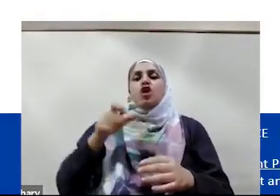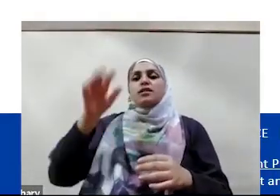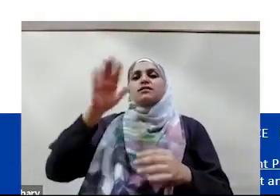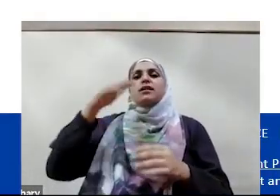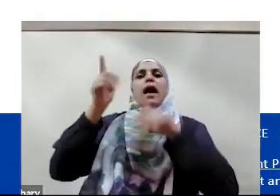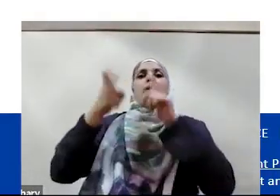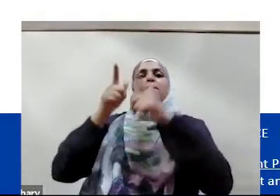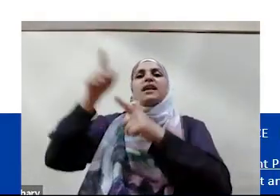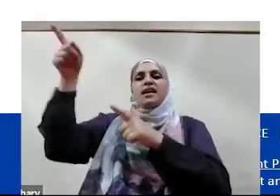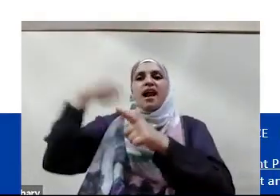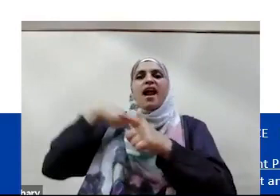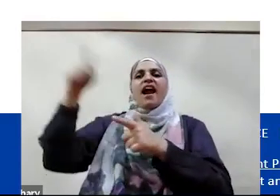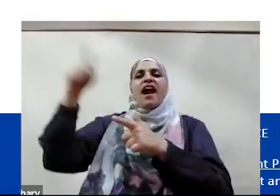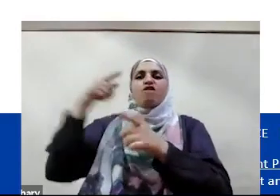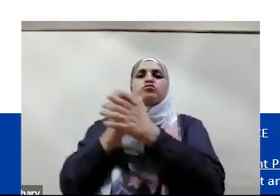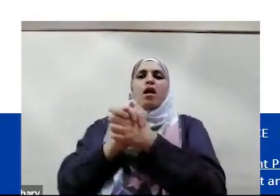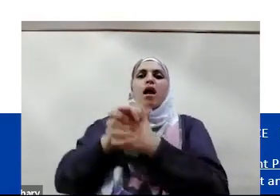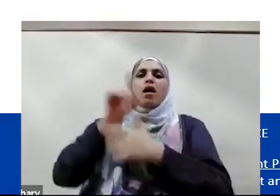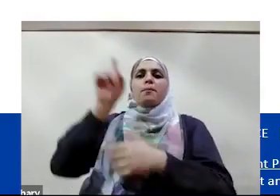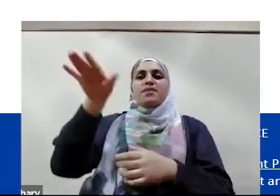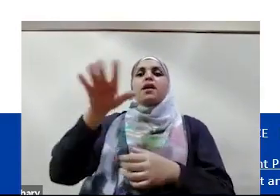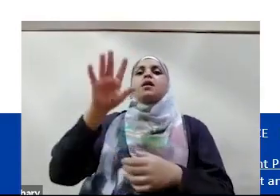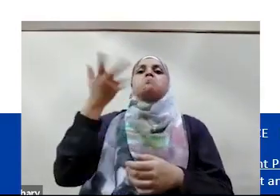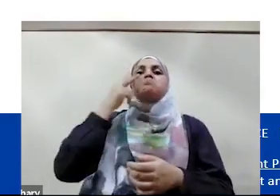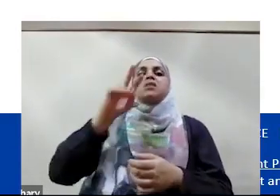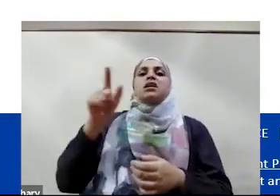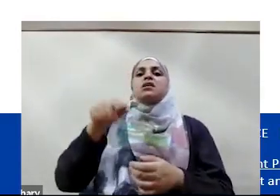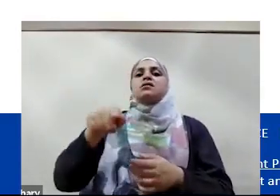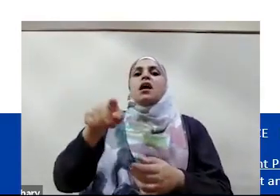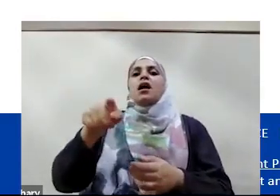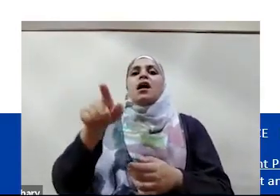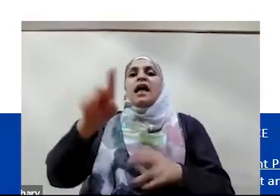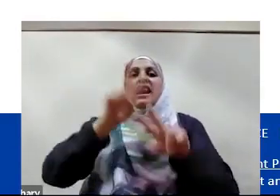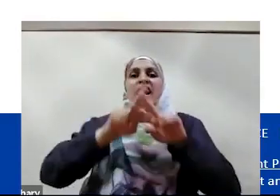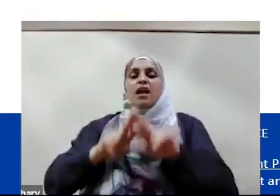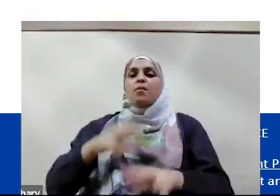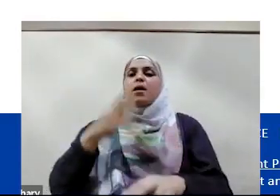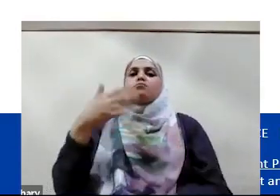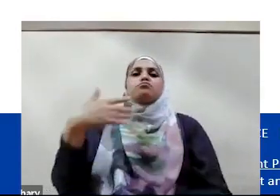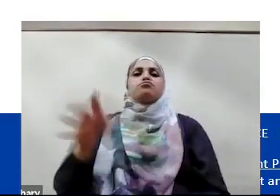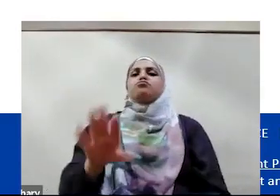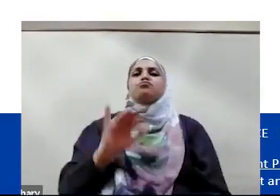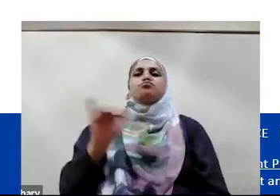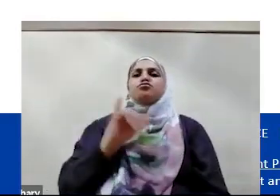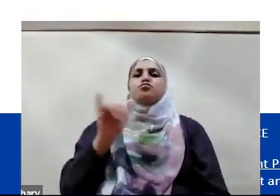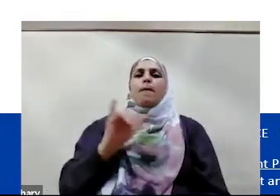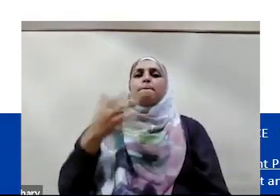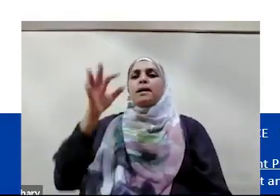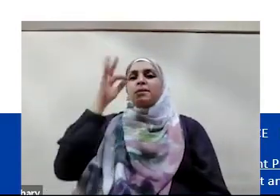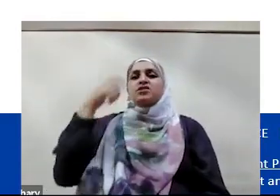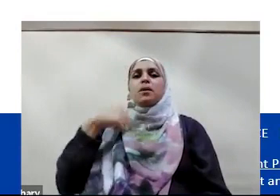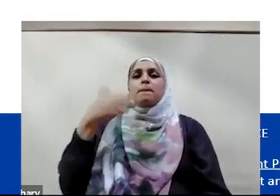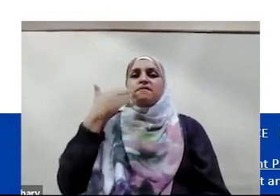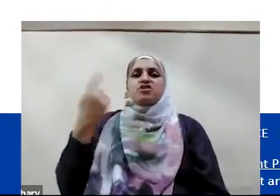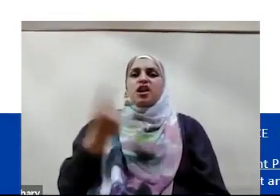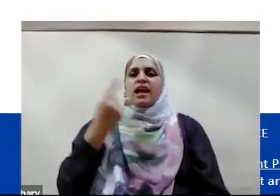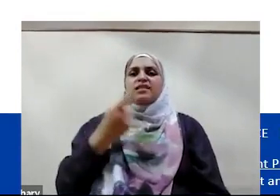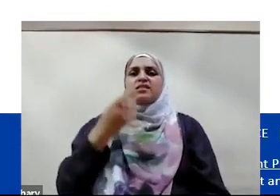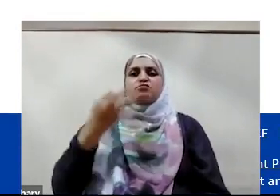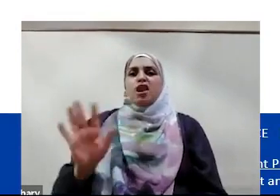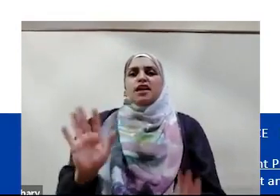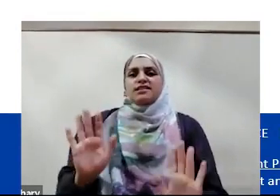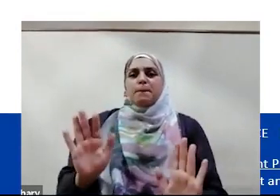حاجة نقدر ان احنا نتواصل معاه في امريكا، وهتلاقي الجزء ده مش عليه نجمة، لان هو مش يعني لو حد ما عندوش خلاص مش بيملاه.